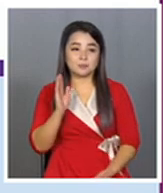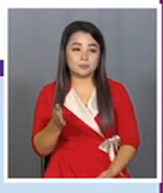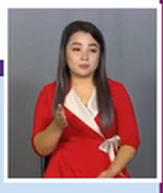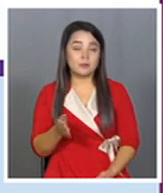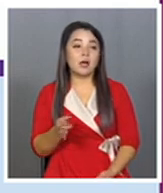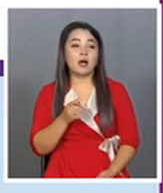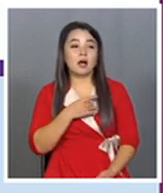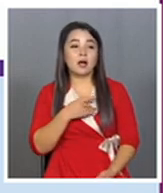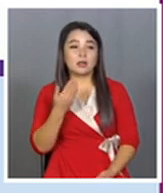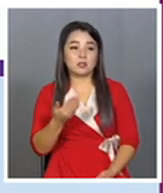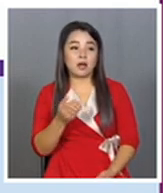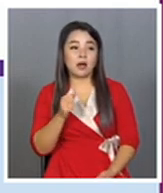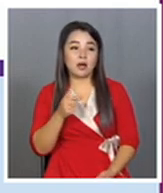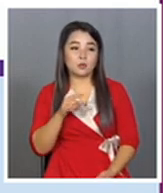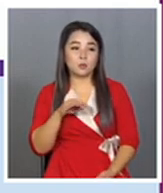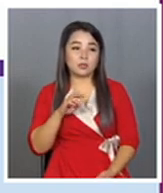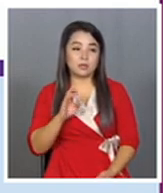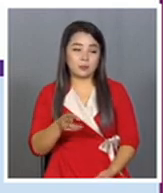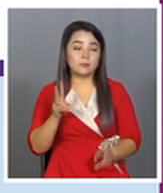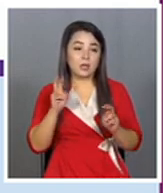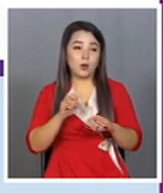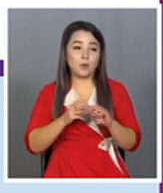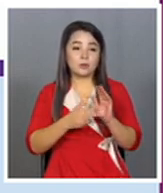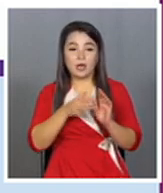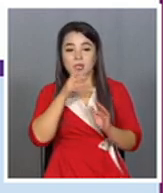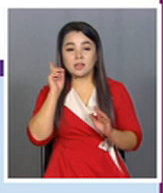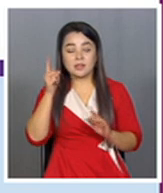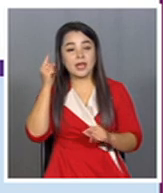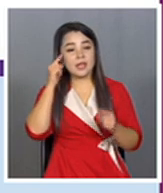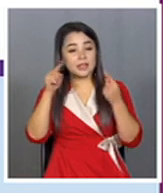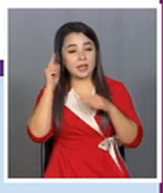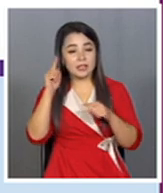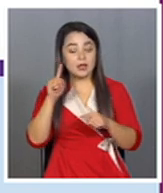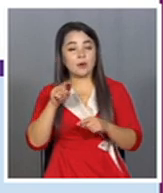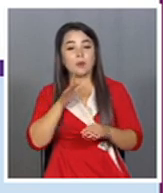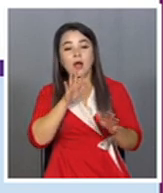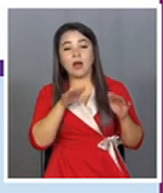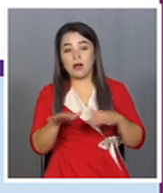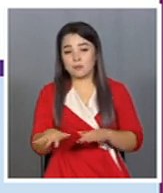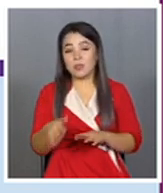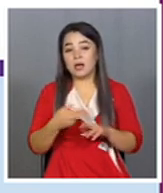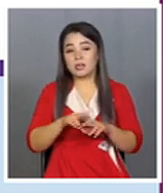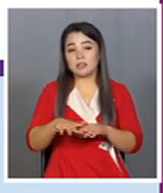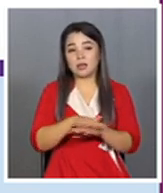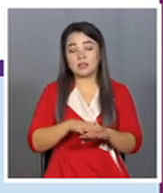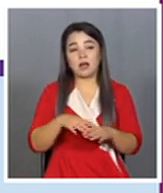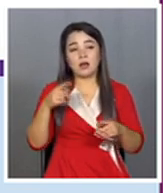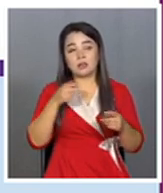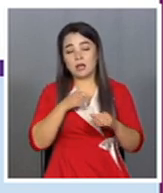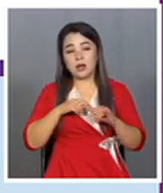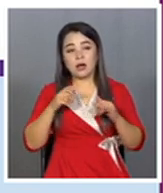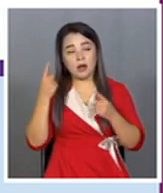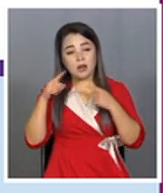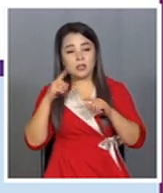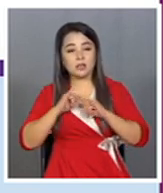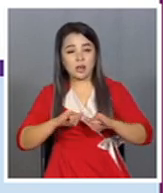алайық. Ағартушылық 18-ші ғасырда пайда болған идеялық ағым. Ағарту ісі мен ғылымның